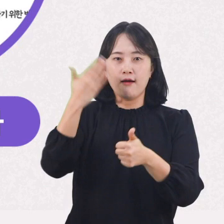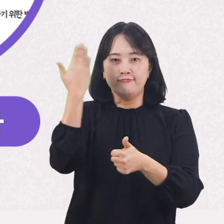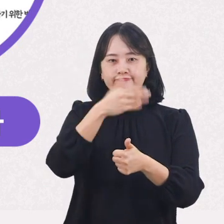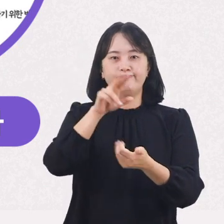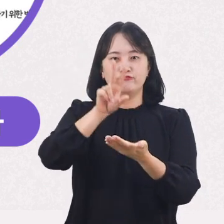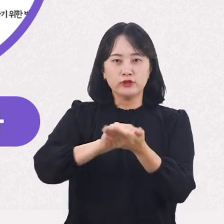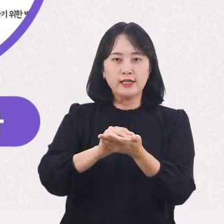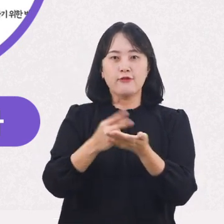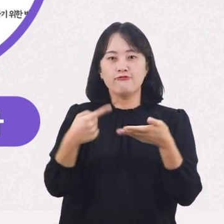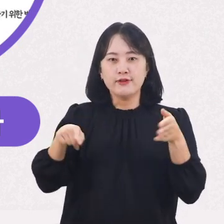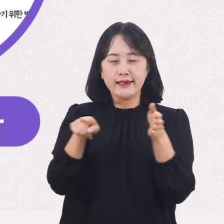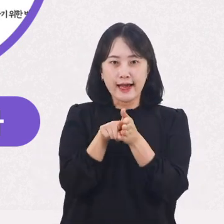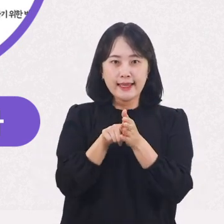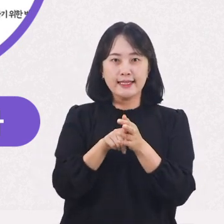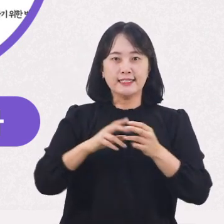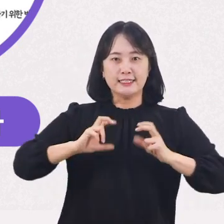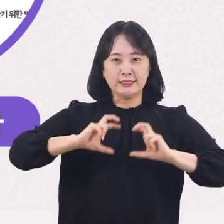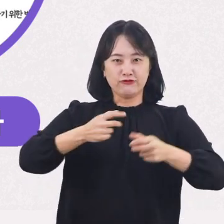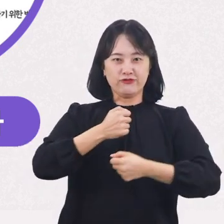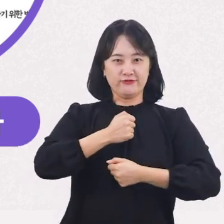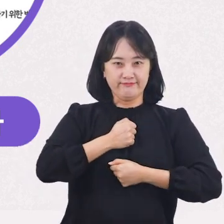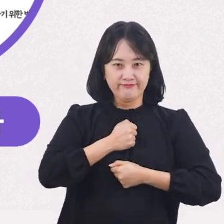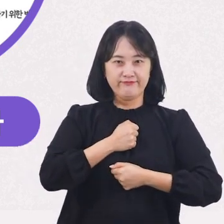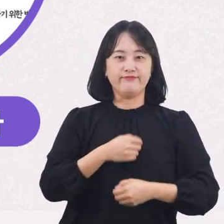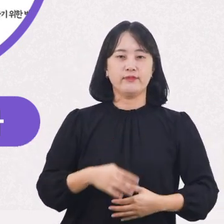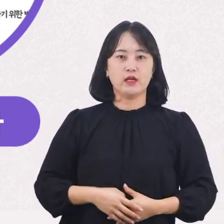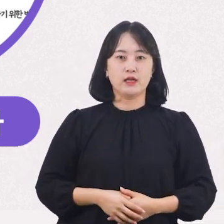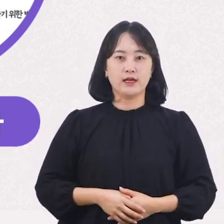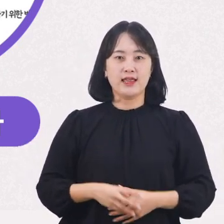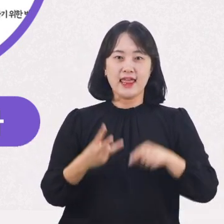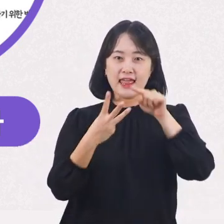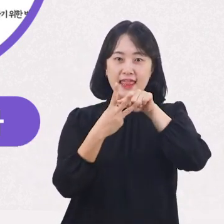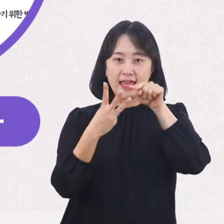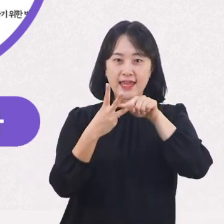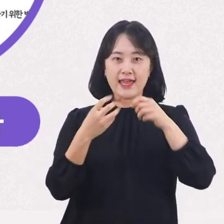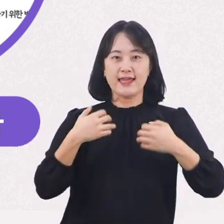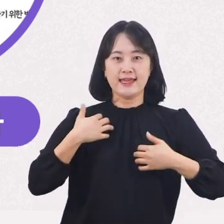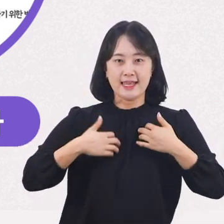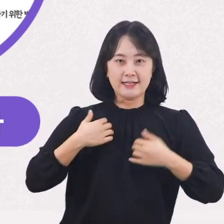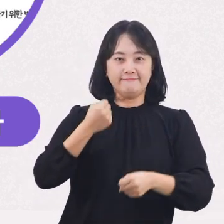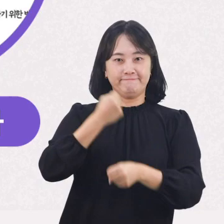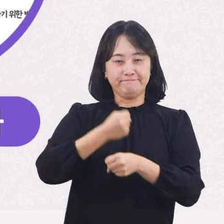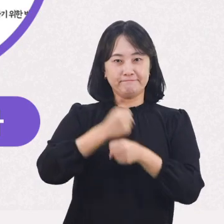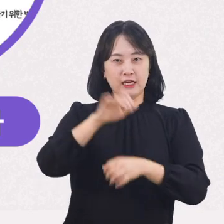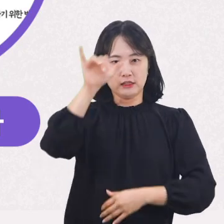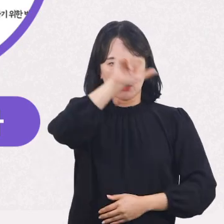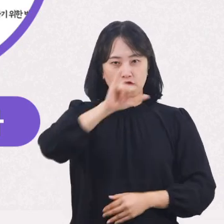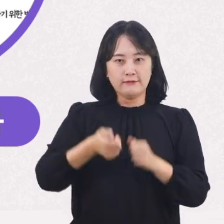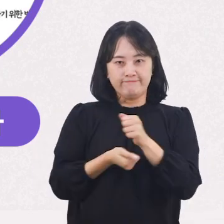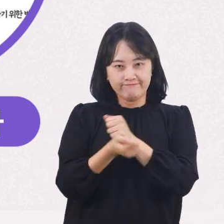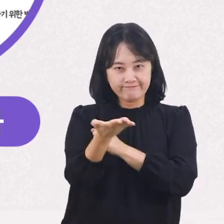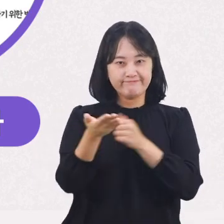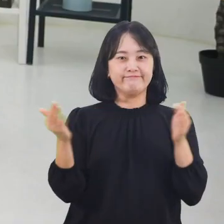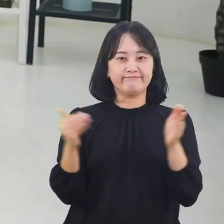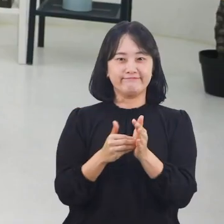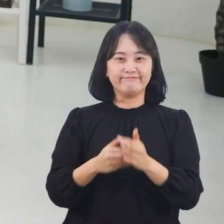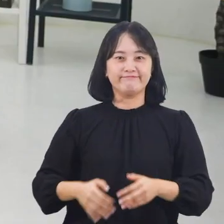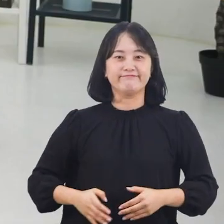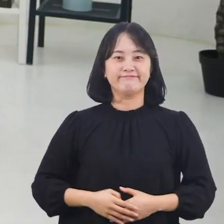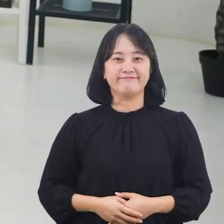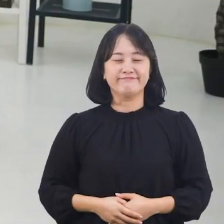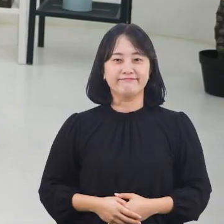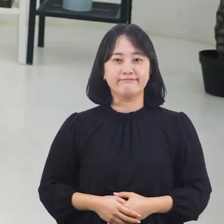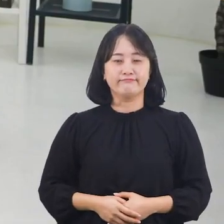방법을 탐색하는 지구를 지켜라. 총 3종의 보드게임을 만들어 전국에 배포하기도 하였습니다.